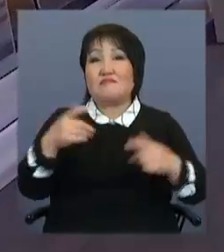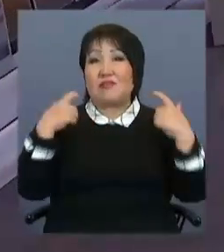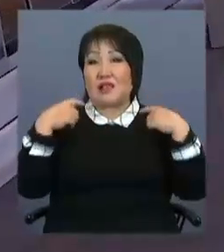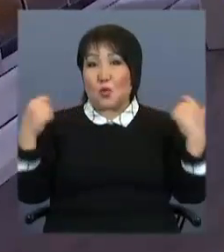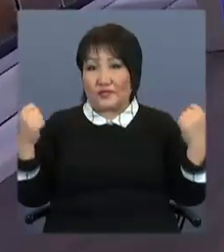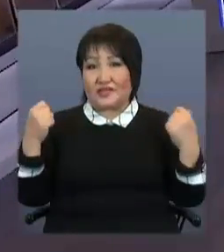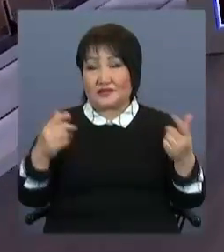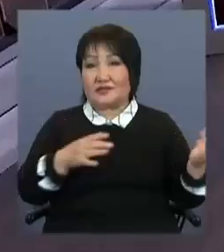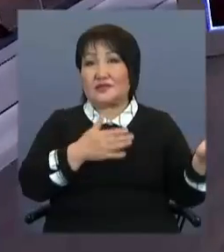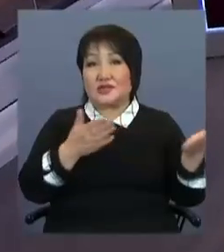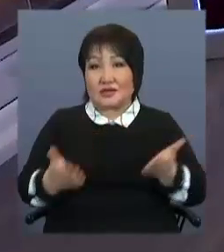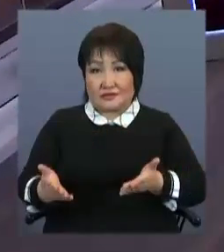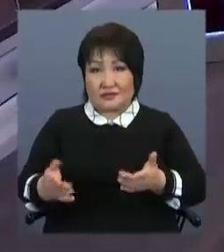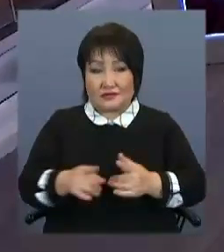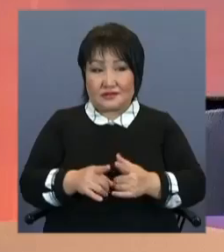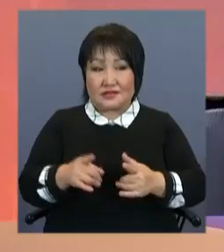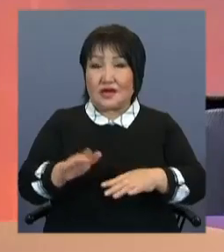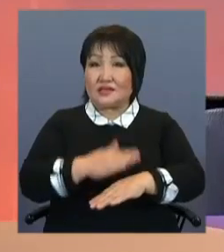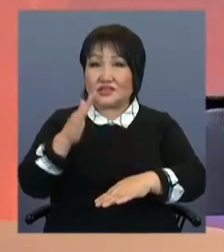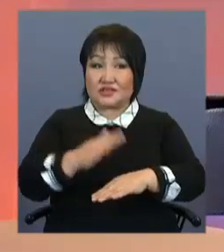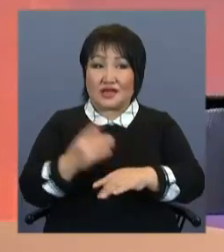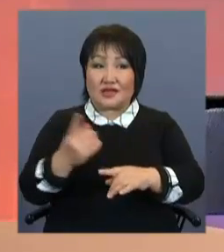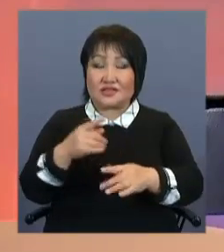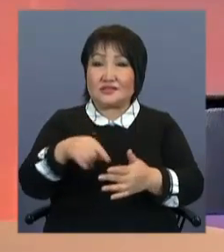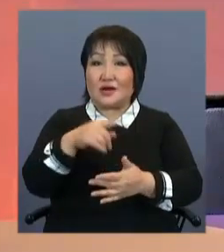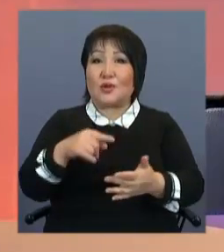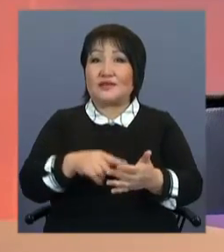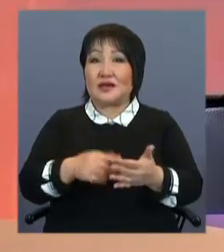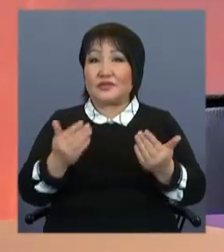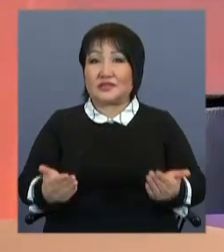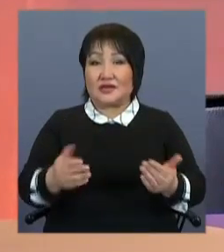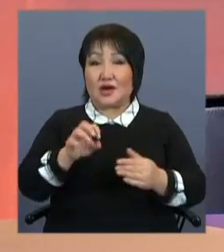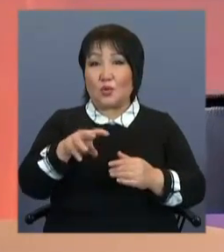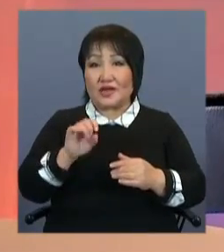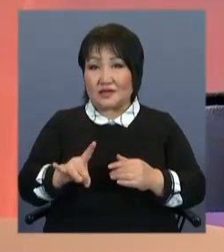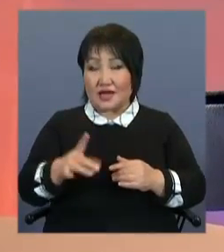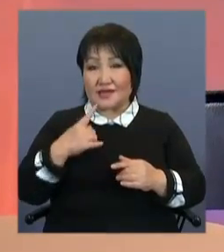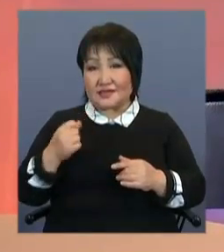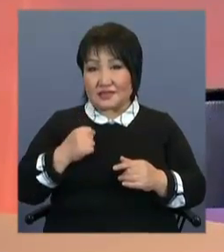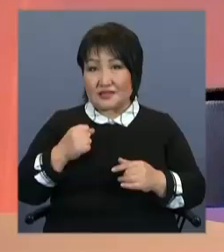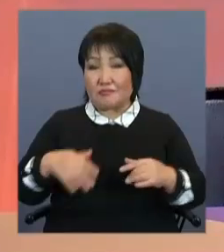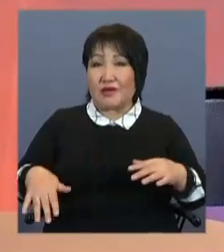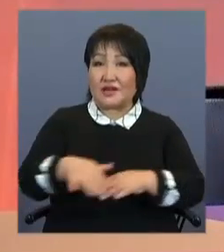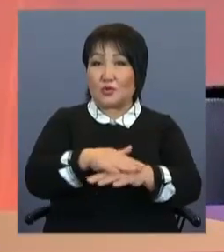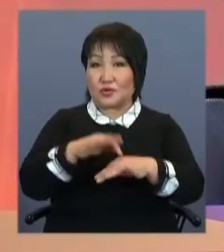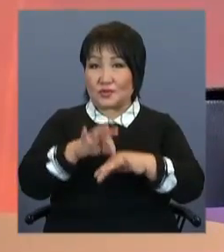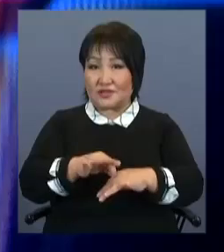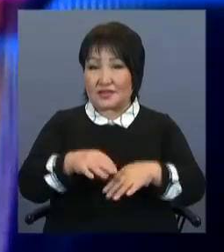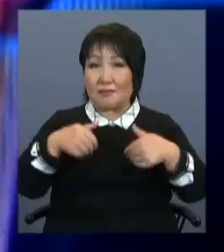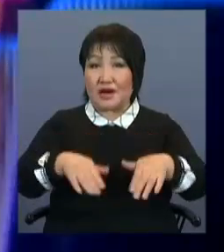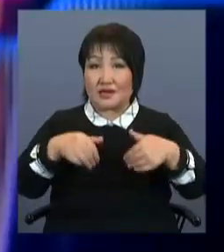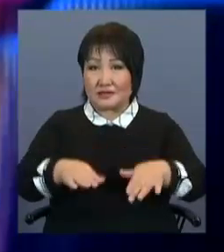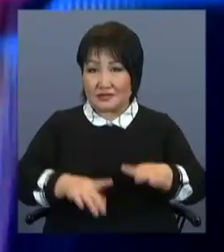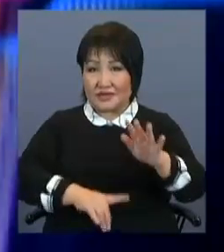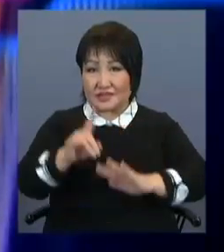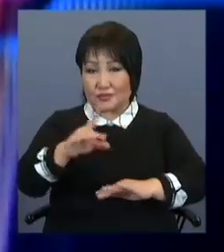аға, студияға қош келдіңіз. Алғашқы сауалда бірден биыл отардағы әскери полигонда өтетін парадтан бастайтын болсақ,